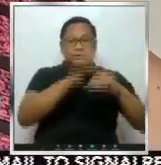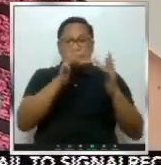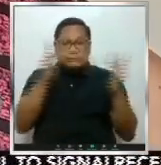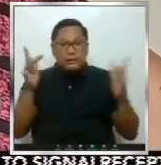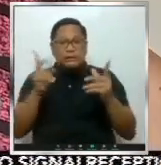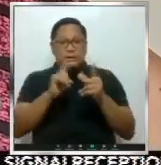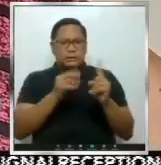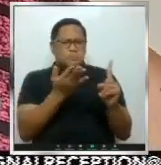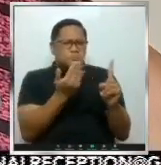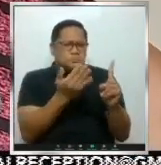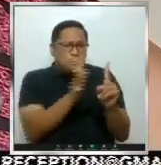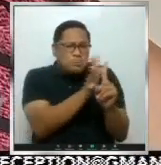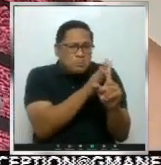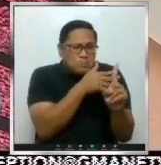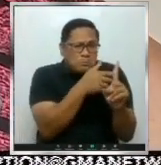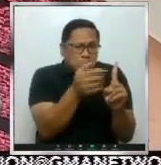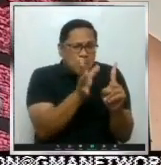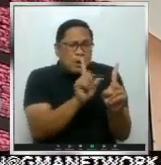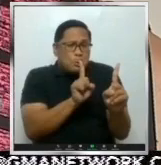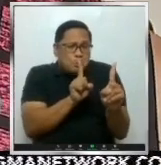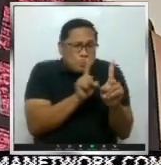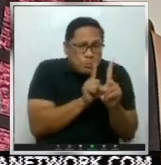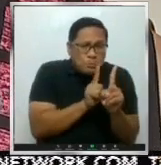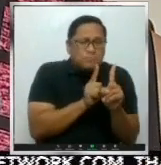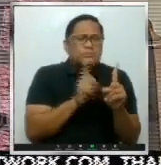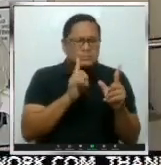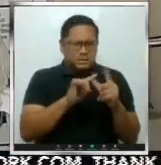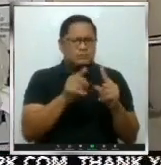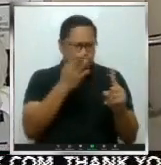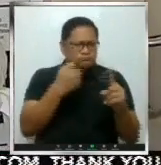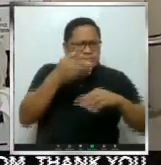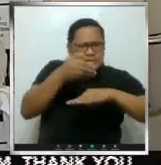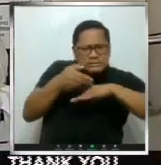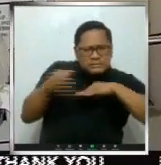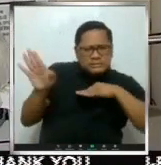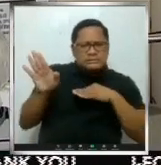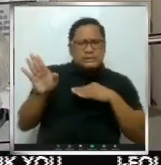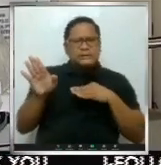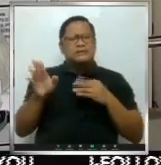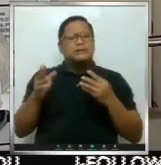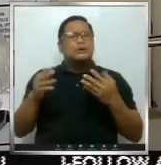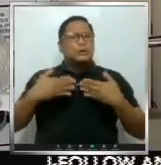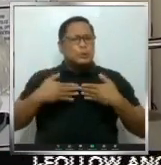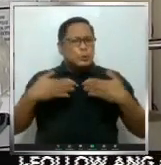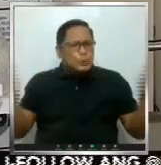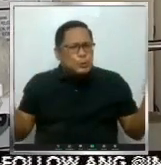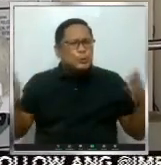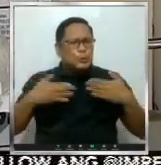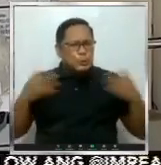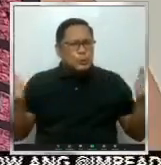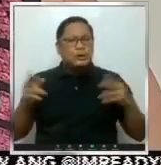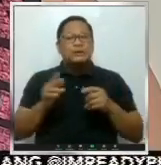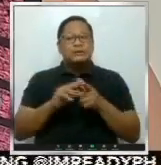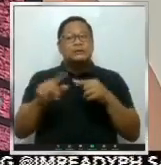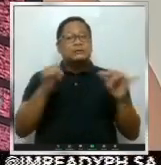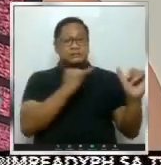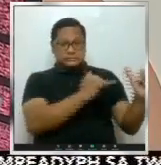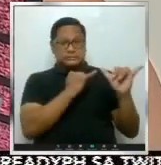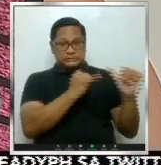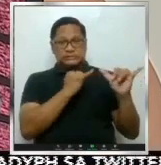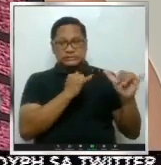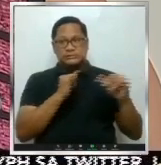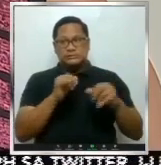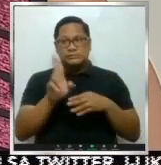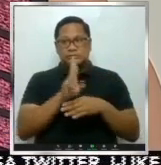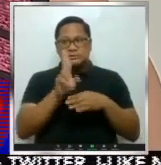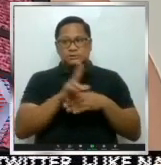agad daw binuyo ng suspect ang biktima na magpadala sa isa't isa ng mga hubad na larawan, bagay na ginawa ng biktima. Nakipagkaibigan na po